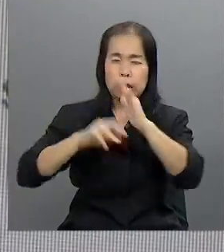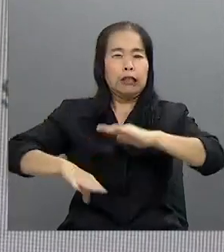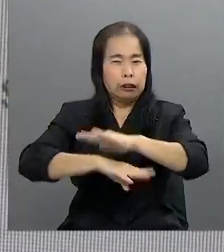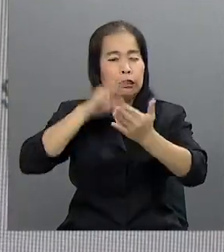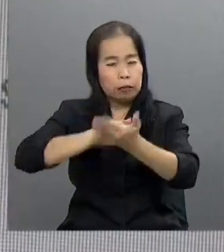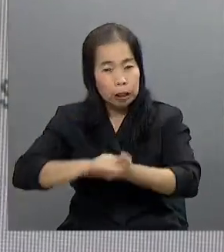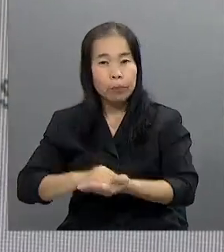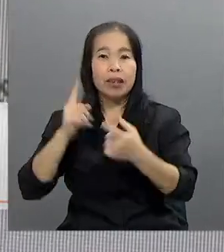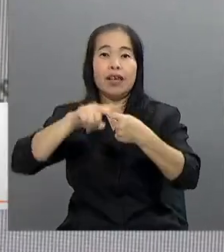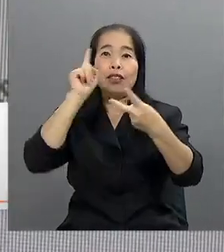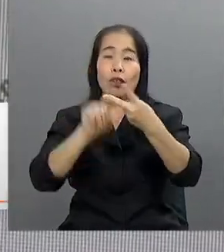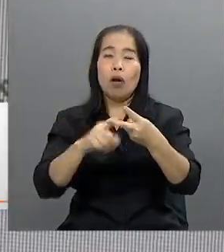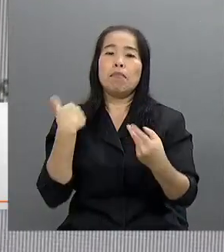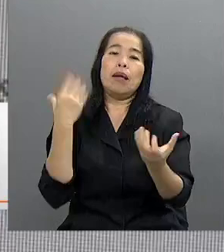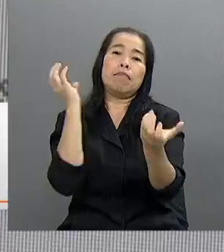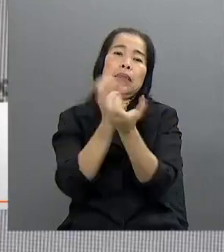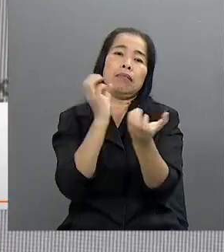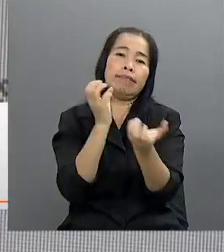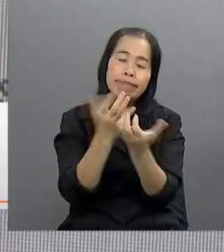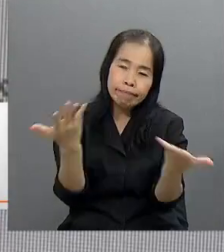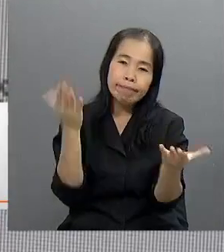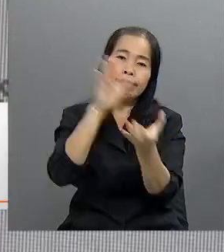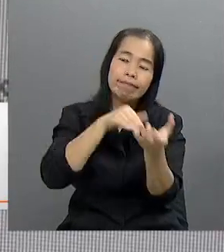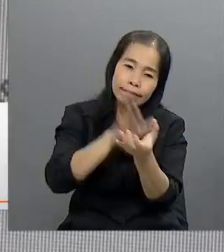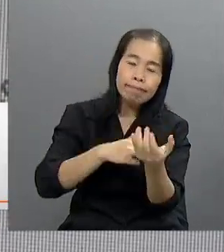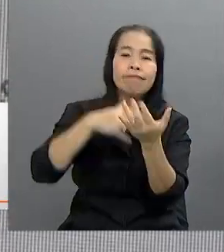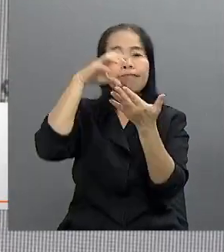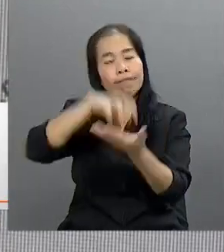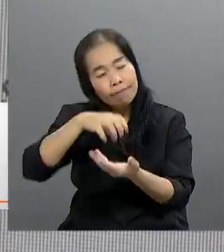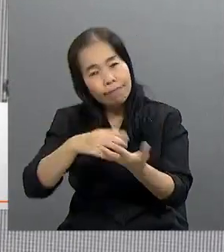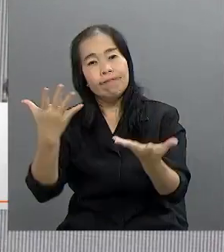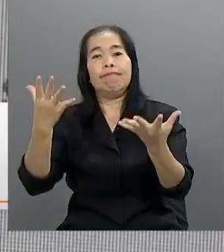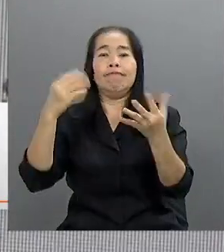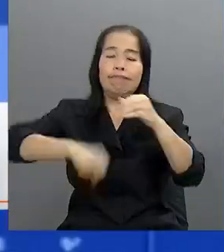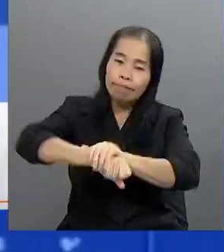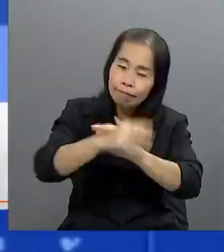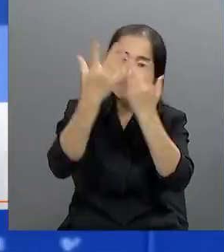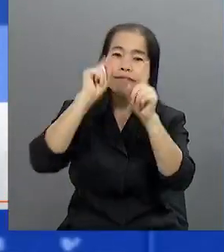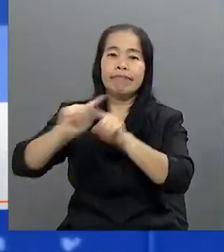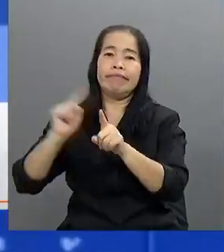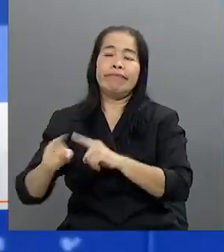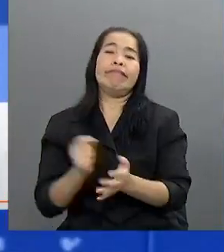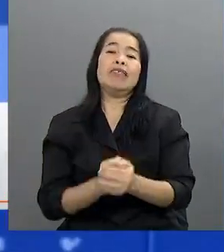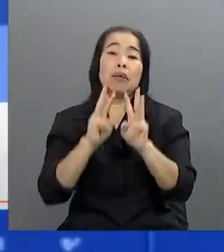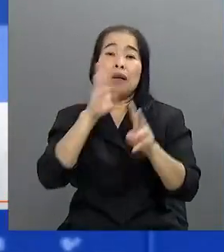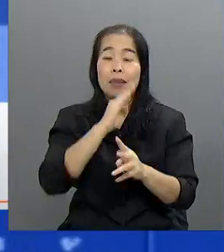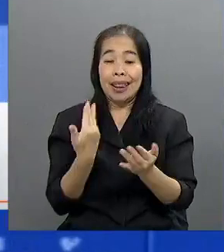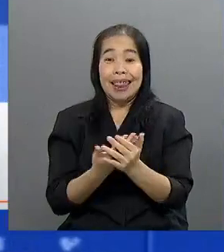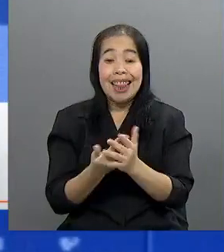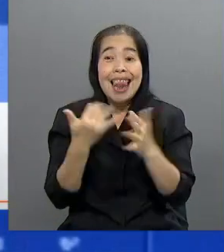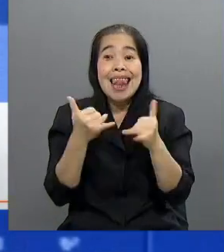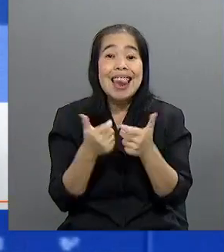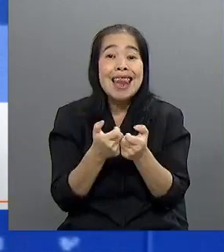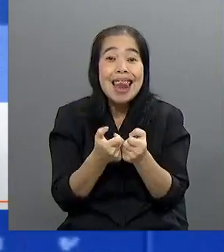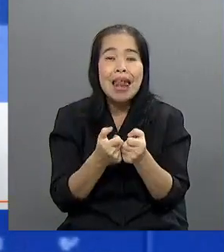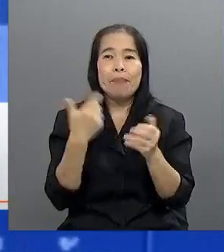แน่นอนก็มาอีกแล้วพร้อมข้อความชวนเชื่อครับน้องๆหนูๆว่าคุณพ่อคุณแม่ต้องดูด้วยเลยนะครับเล่นเกมแล้วได้เงินหรือรวยได้แค่ปลายนิ้ว